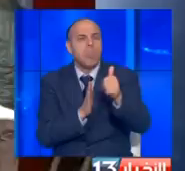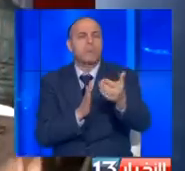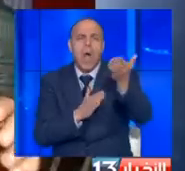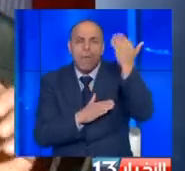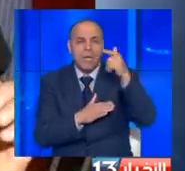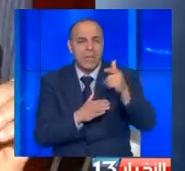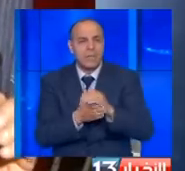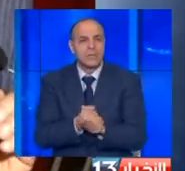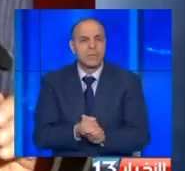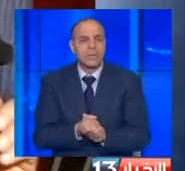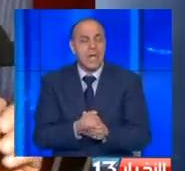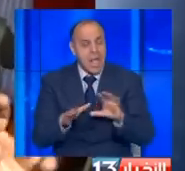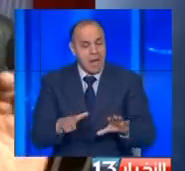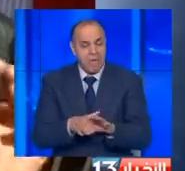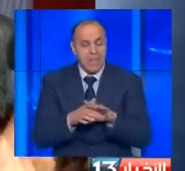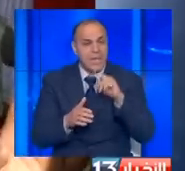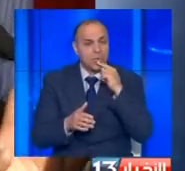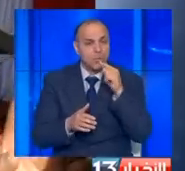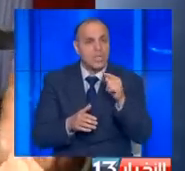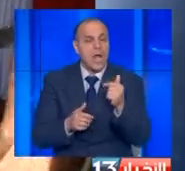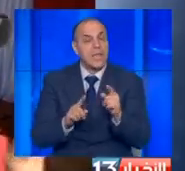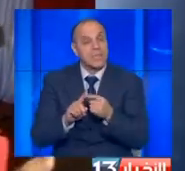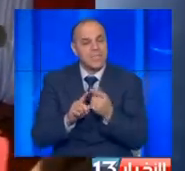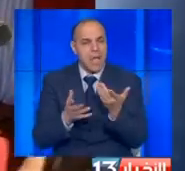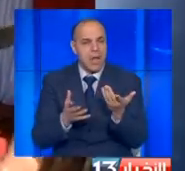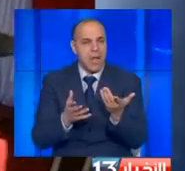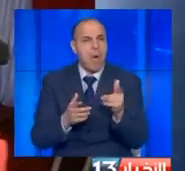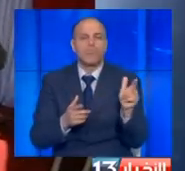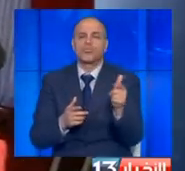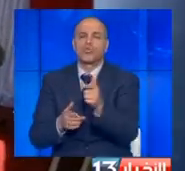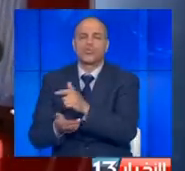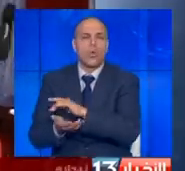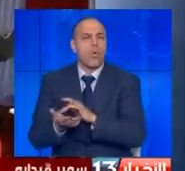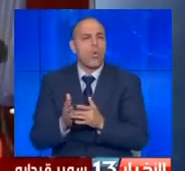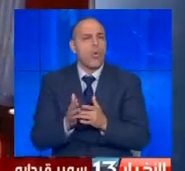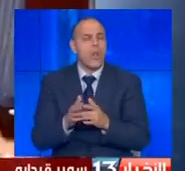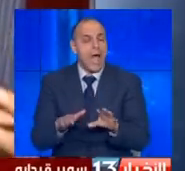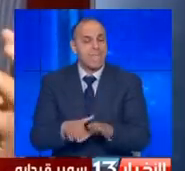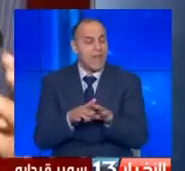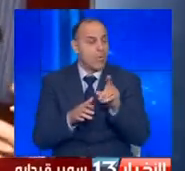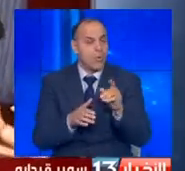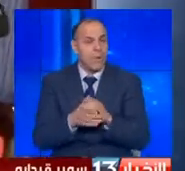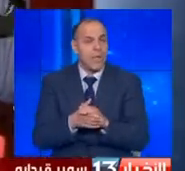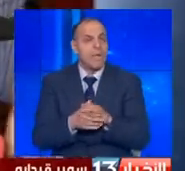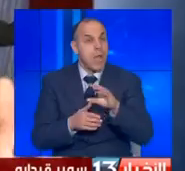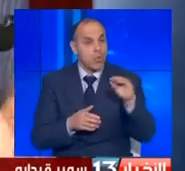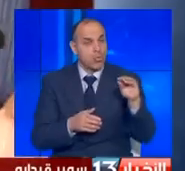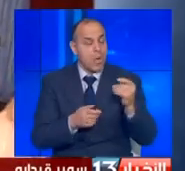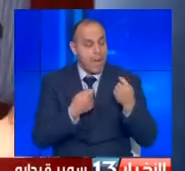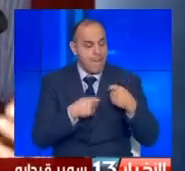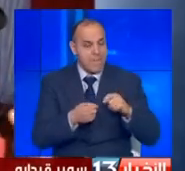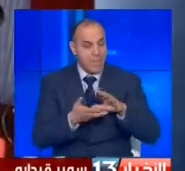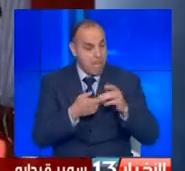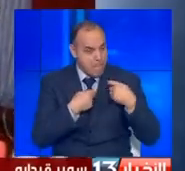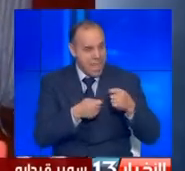يمتاز المهرجان الحاجه استثنائيه ربما مش موجوده في اه بعض المهرجانات هو عمل السوق من المنتج المستهلك